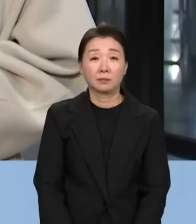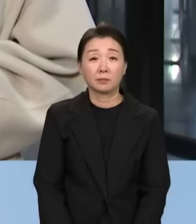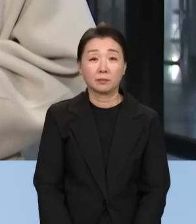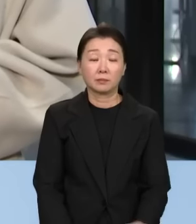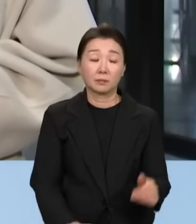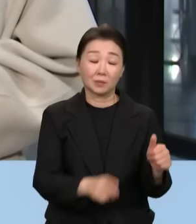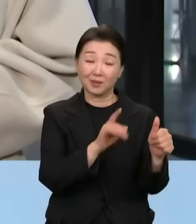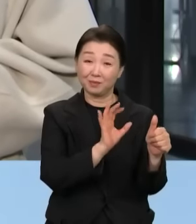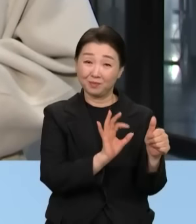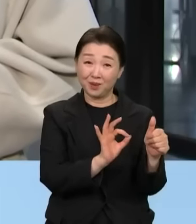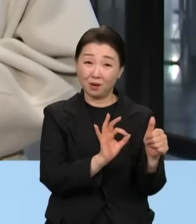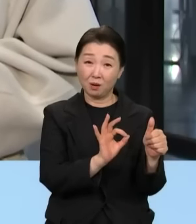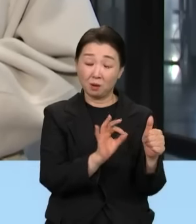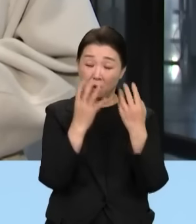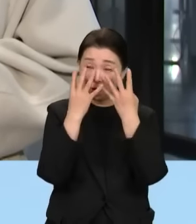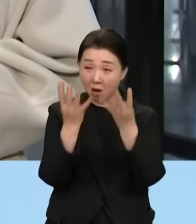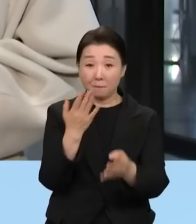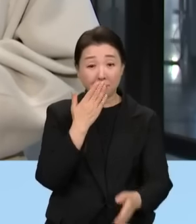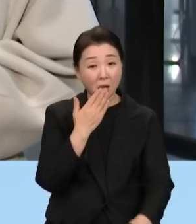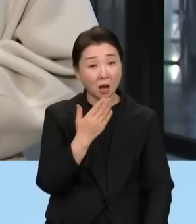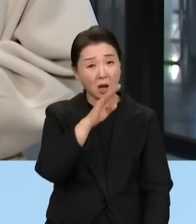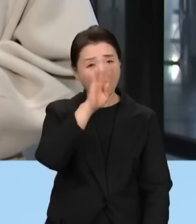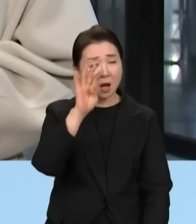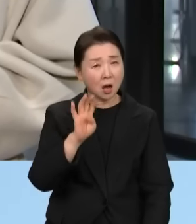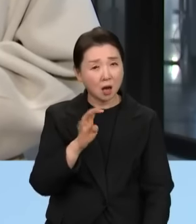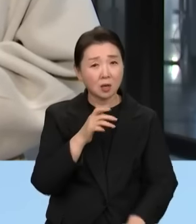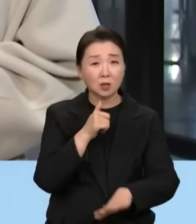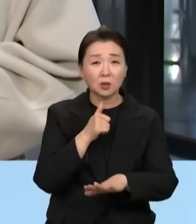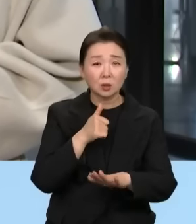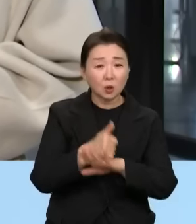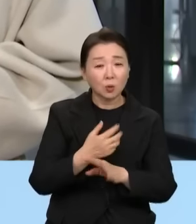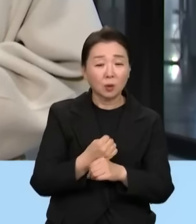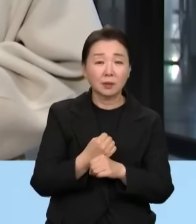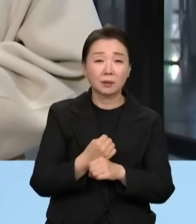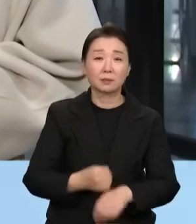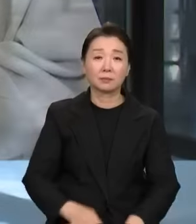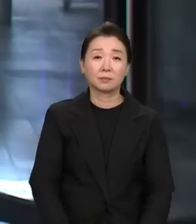그러면 명태균 씨가 풀려날 수도 있는 겁니까? 결정은 언제쯤 나오나요?